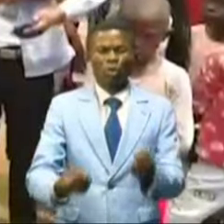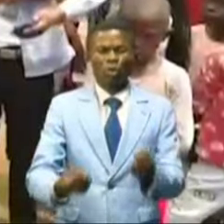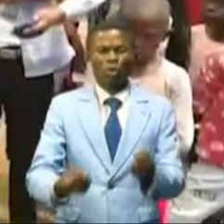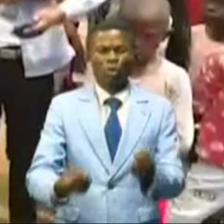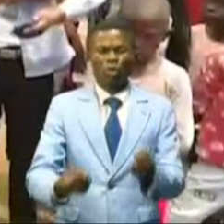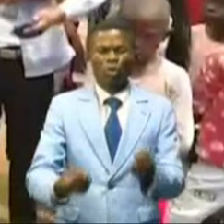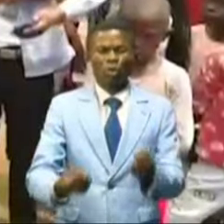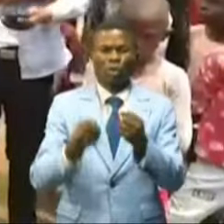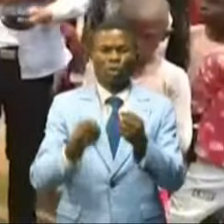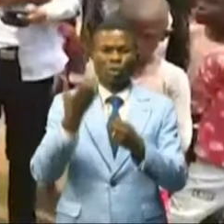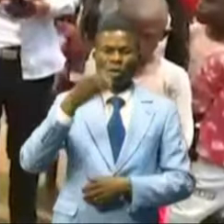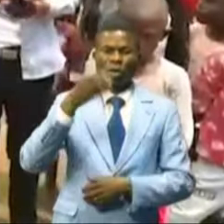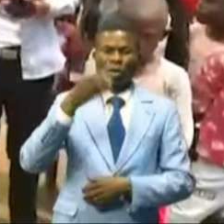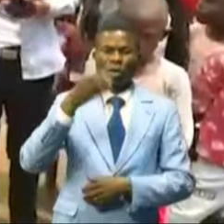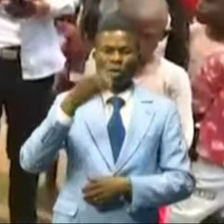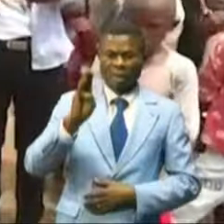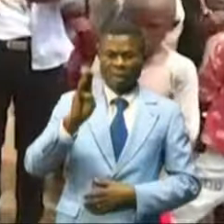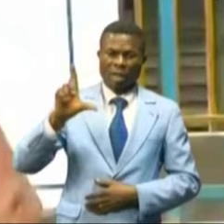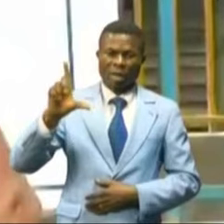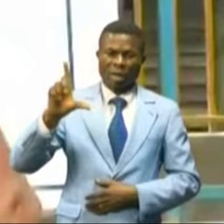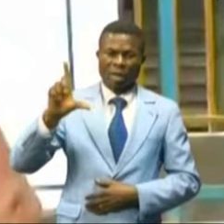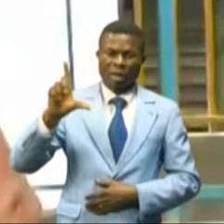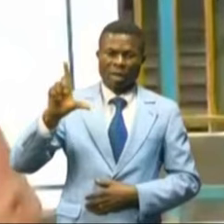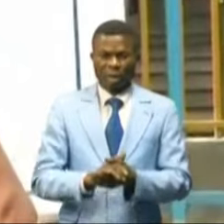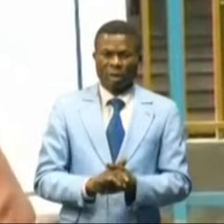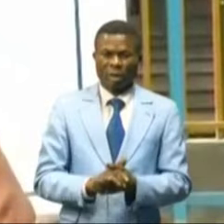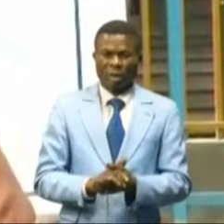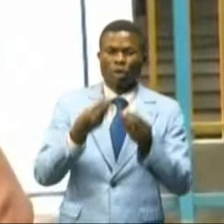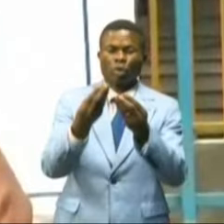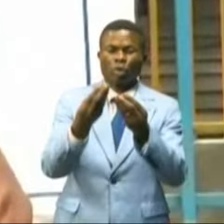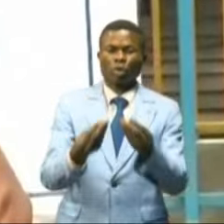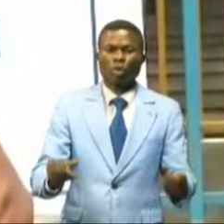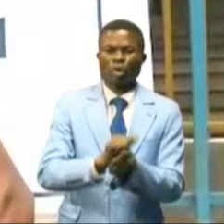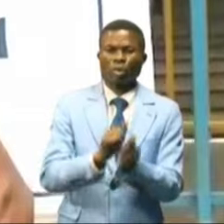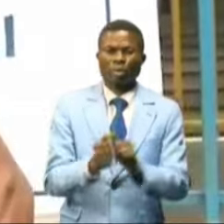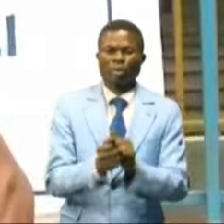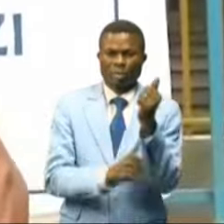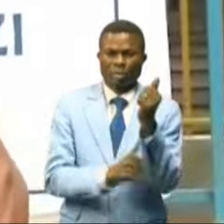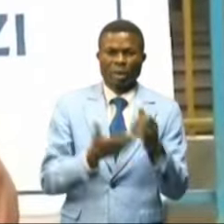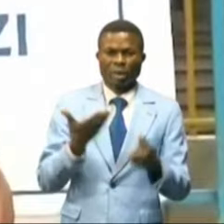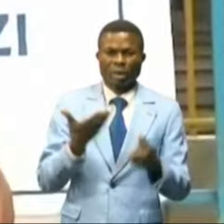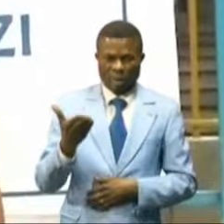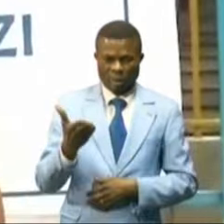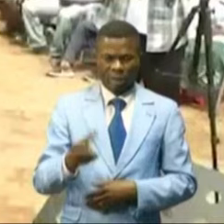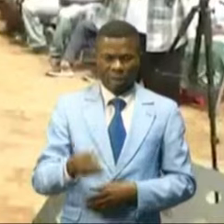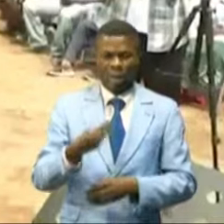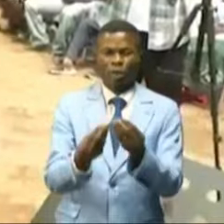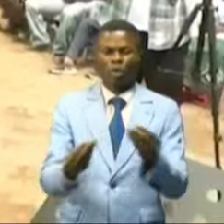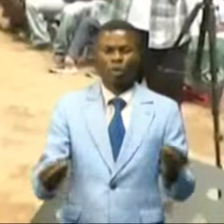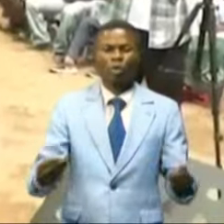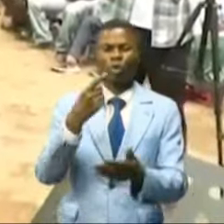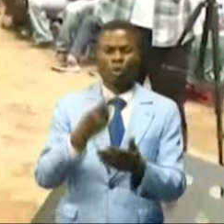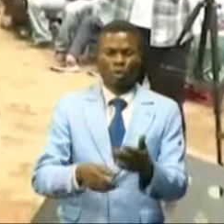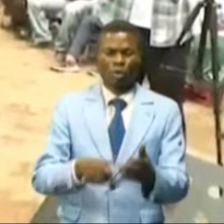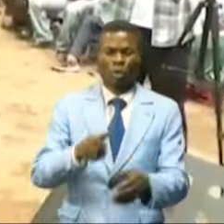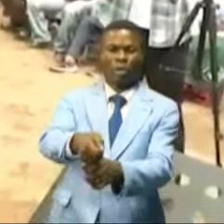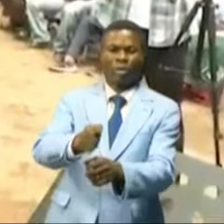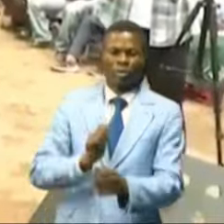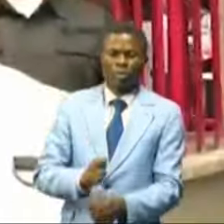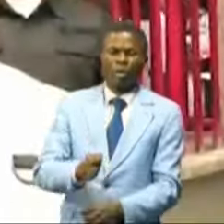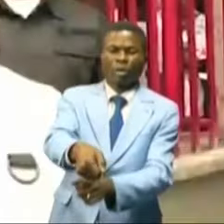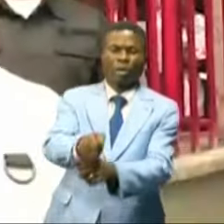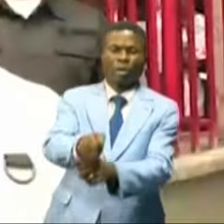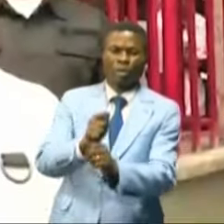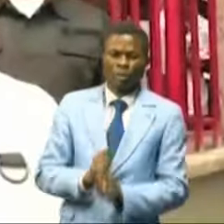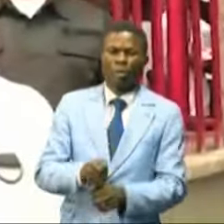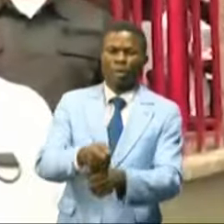Le Bouclier est intervenu pour alléger la souffrance des déplacés des conflits Tekeaka. Je ne peux que me réjouir aujourd'hui. Pourquoi?